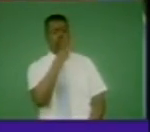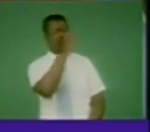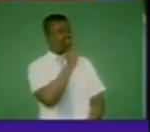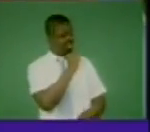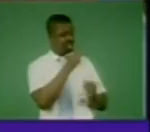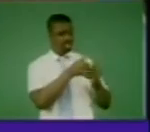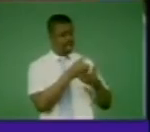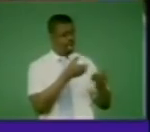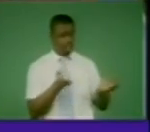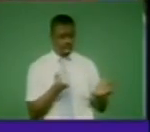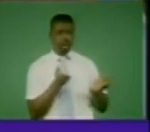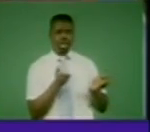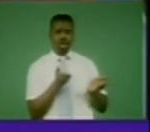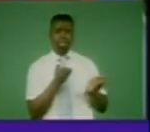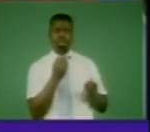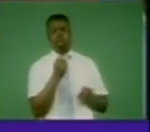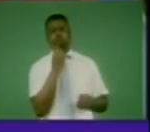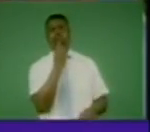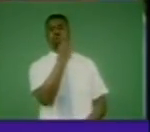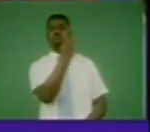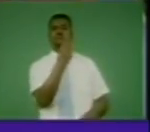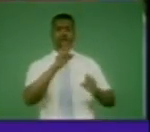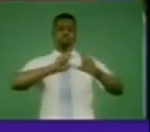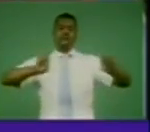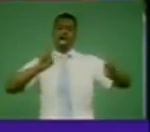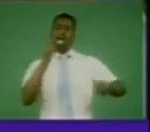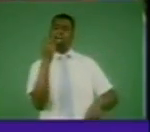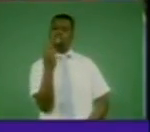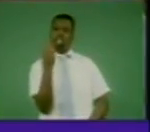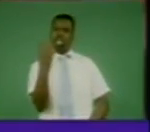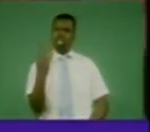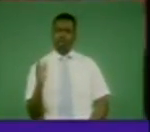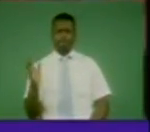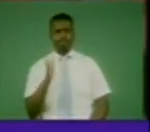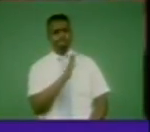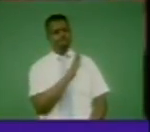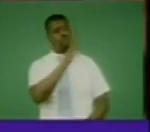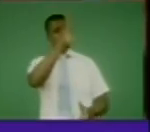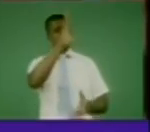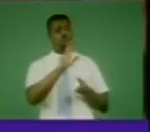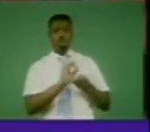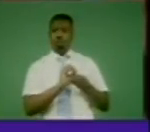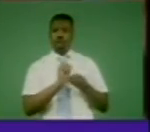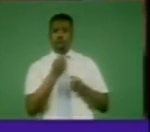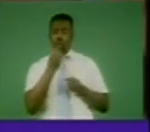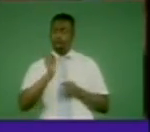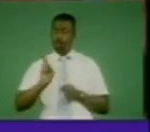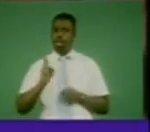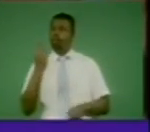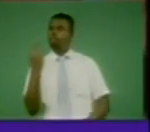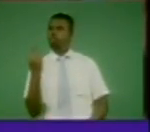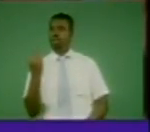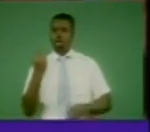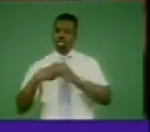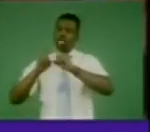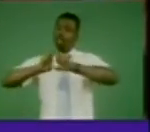ibara ya 24 kura moja. Kura za jumla hapana ilikuwa ni kura moja kwenye ibara zote, isipokuwa